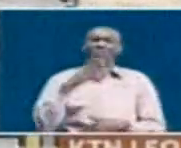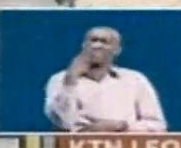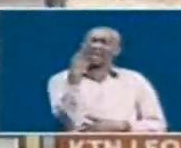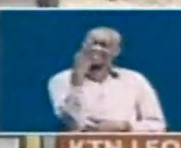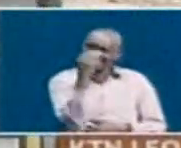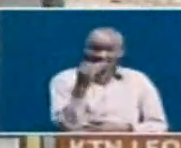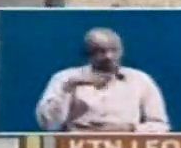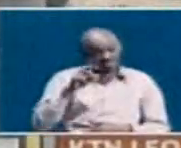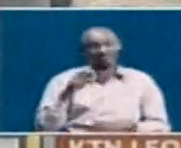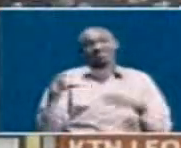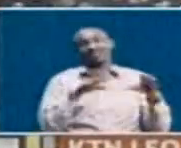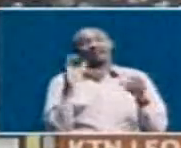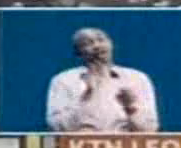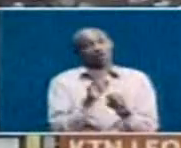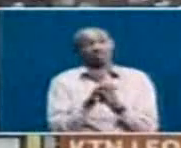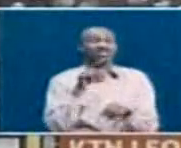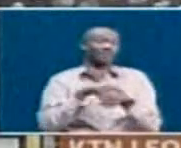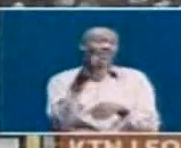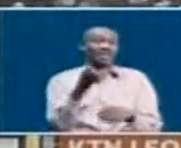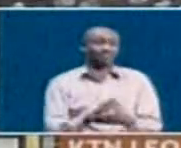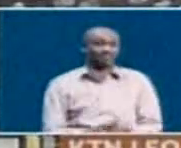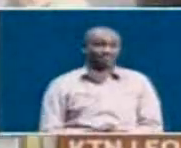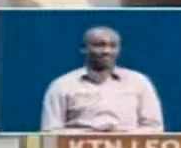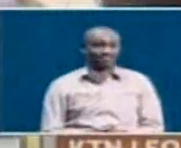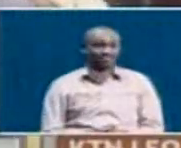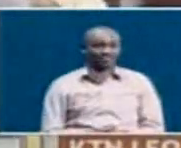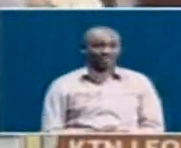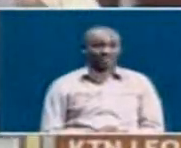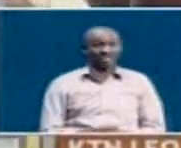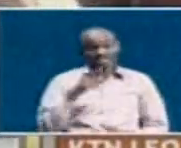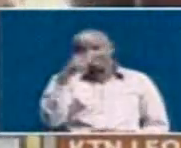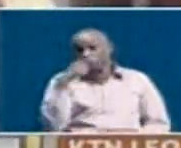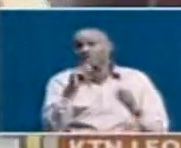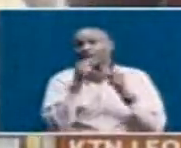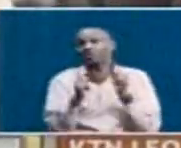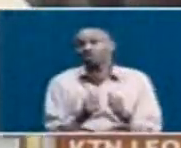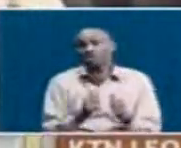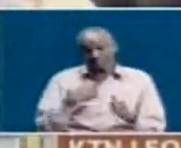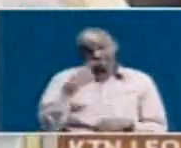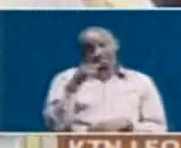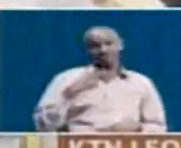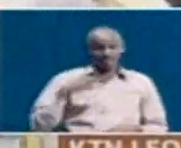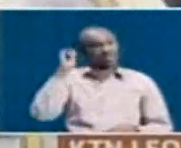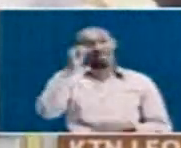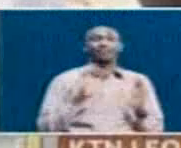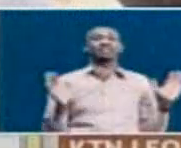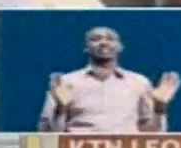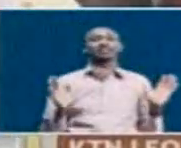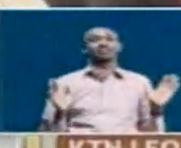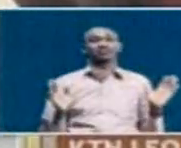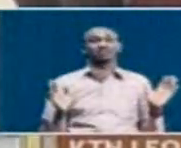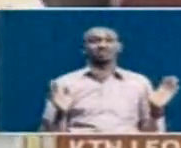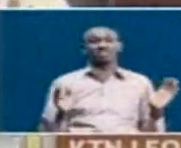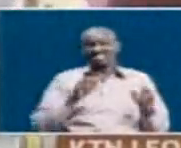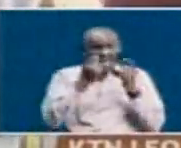30 wakijeruhiwa katika operesheni hii. Alimamba lala chini, wewe ni kabila gani? Mimi alimwambia mimi ni Mkenya.